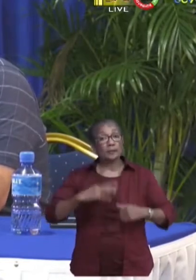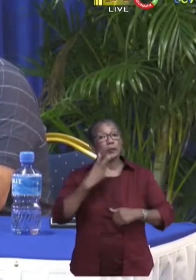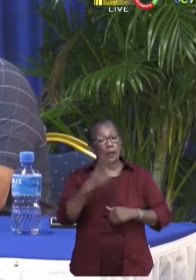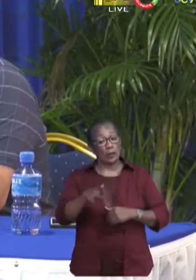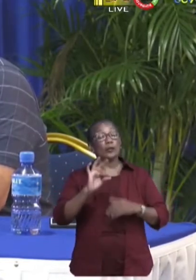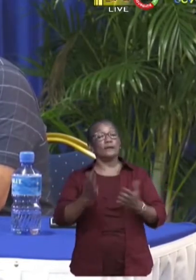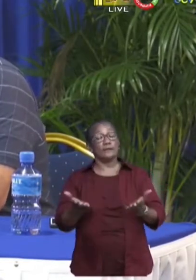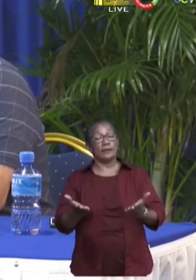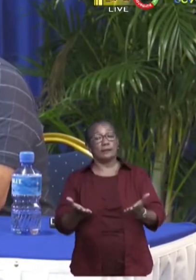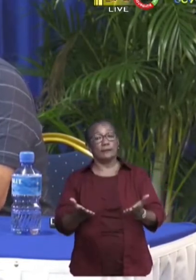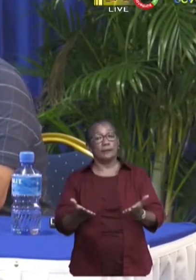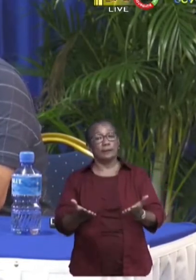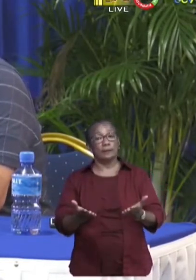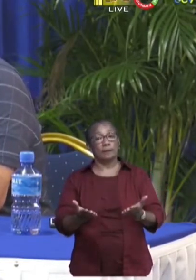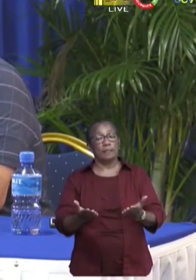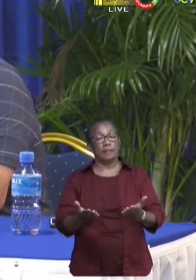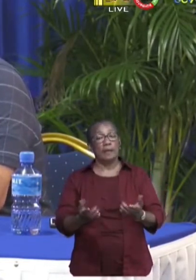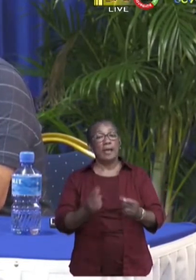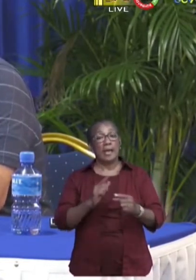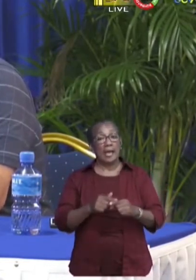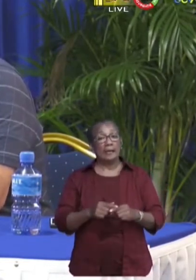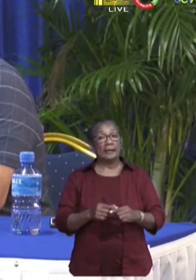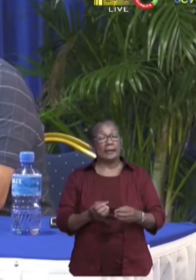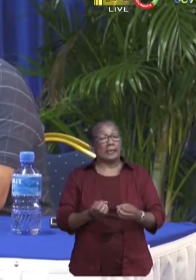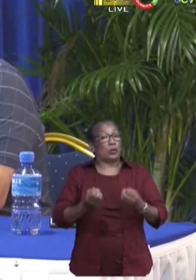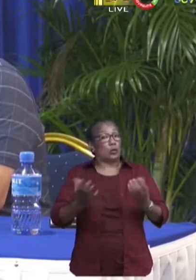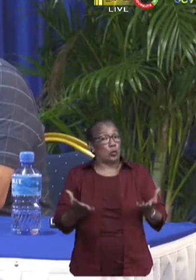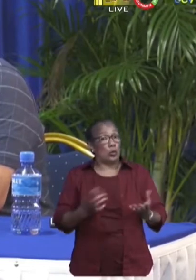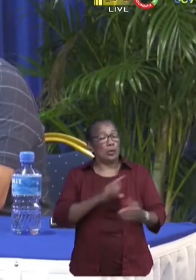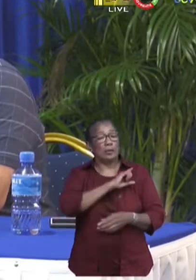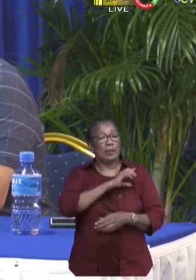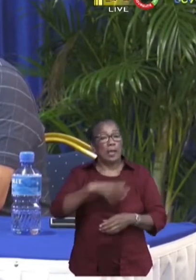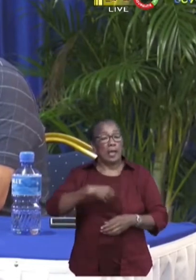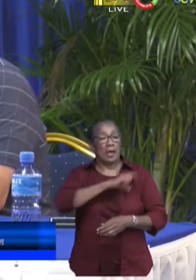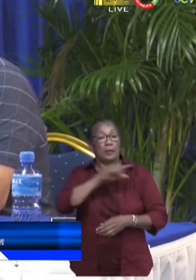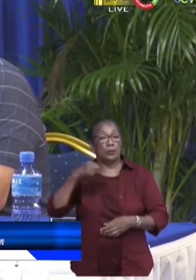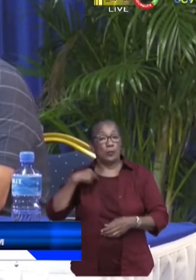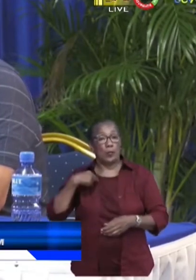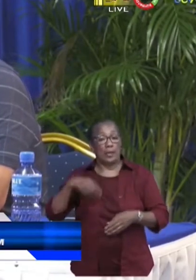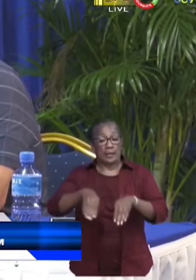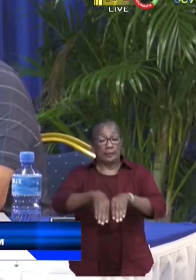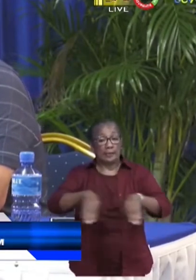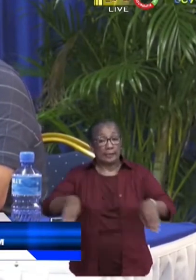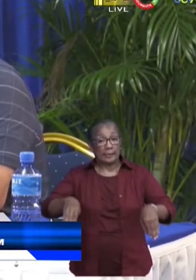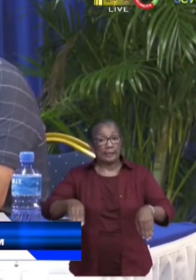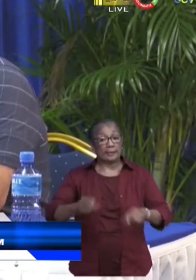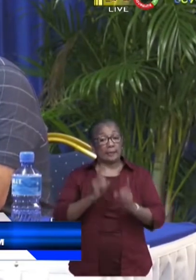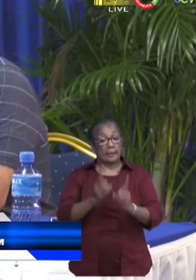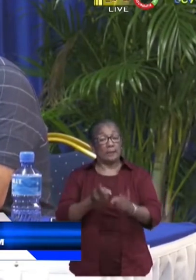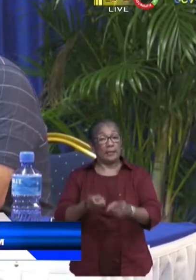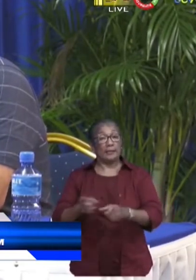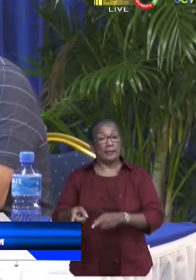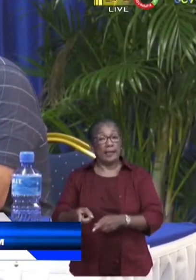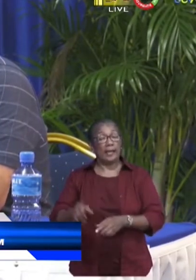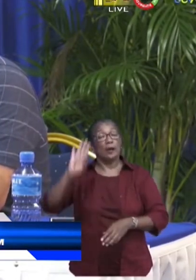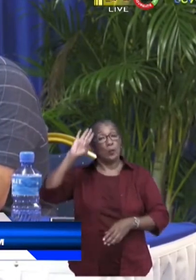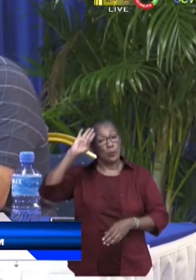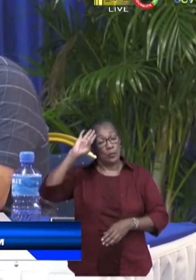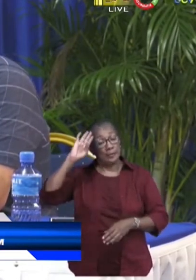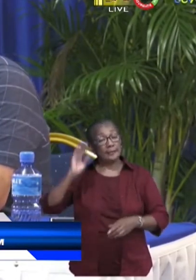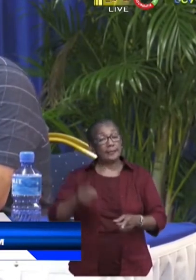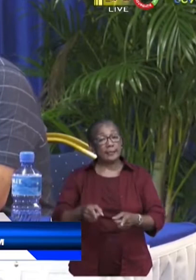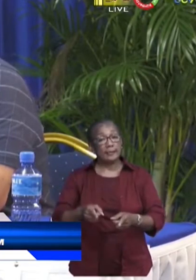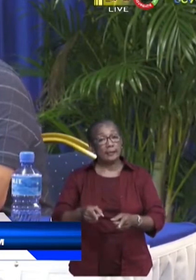separeren. En natuurlijk hebben wij langs de grenzen militairen, we hebben